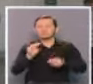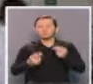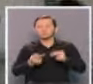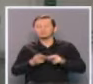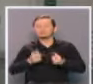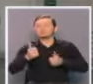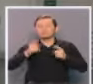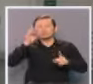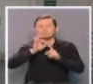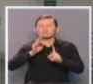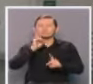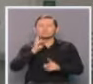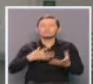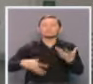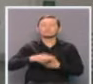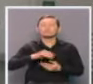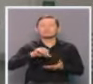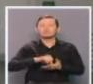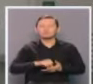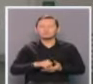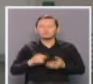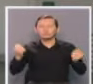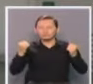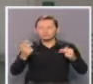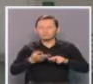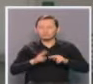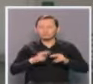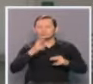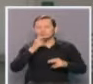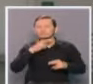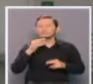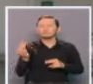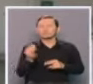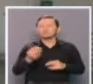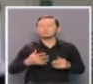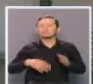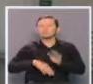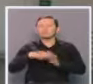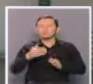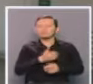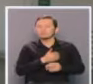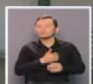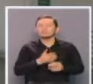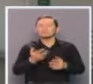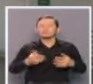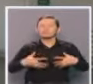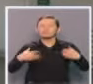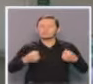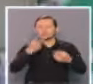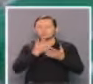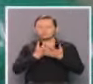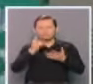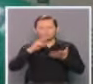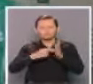жарыстың мақсаты жастар арасында спортқа деген қызығушылықты арттыру, сонымен қатар салауаттылықты насихаттау